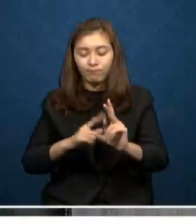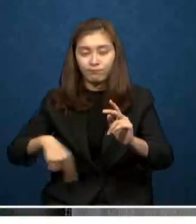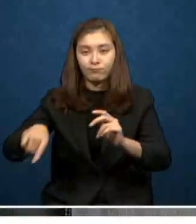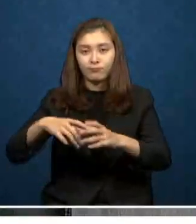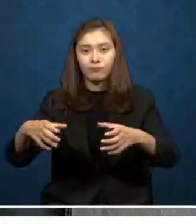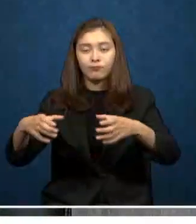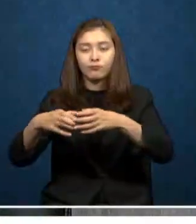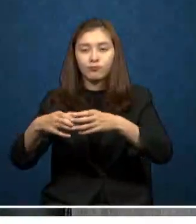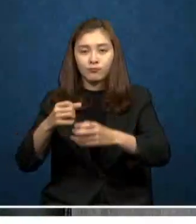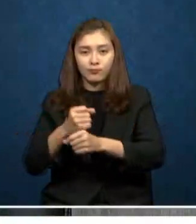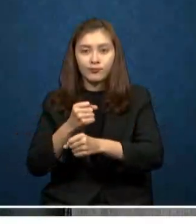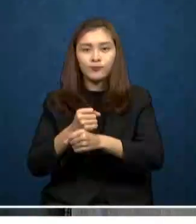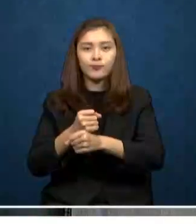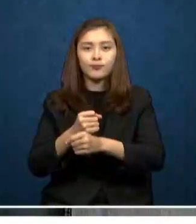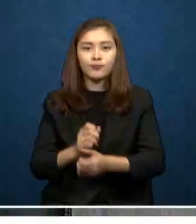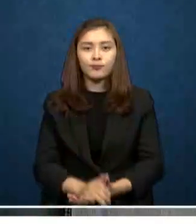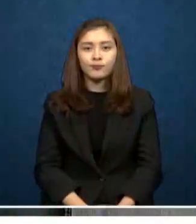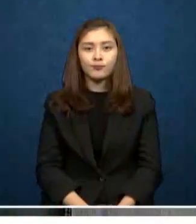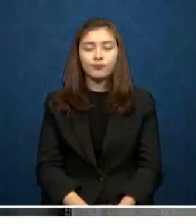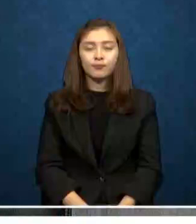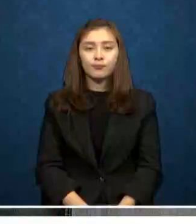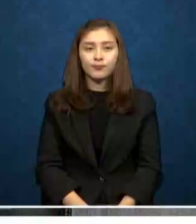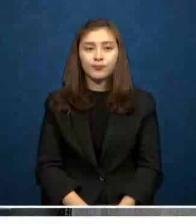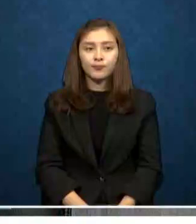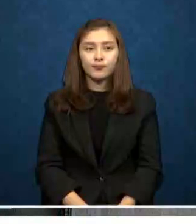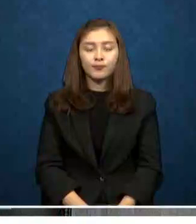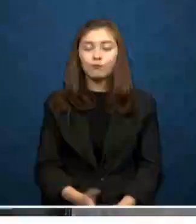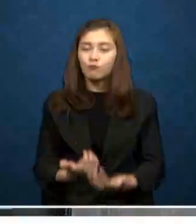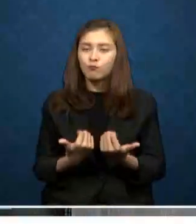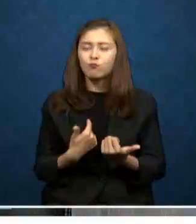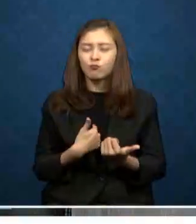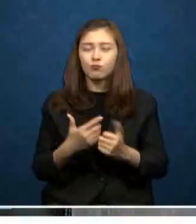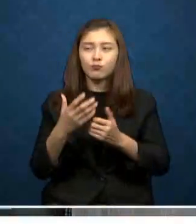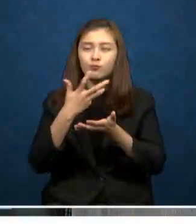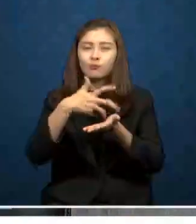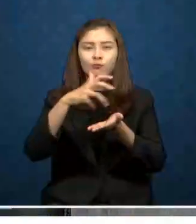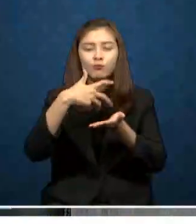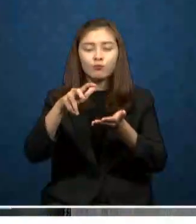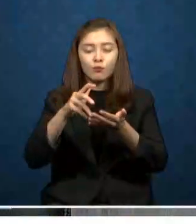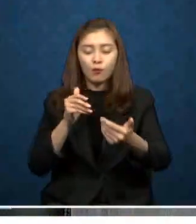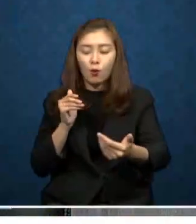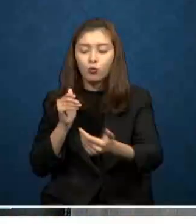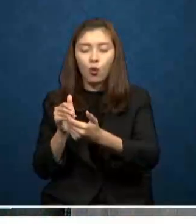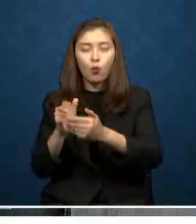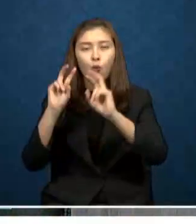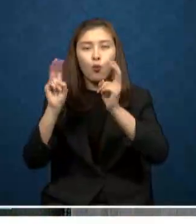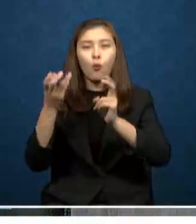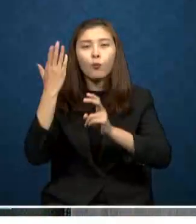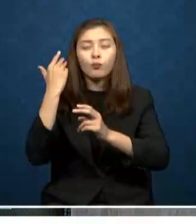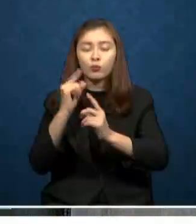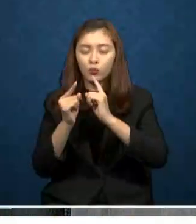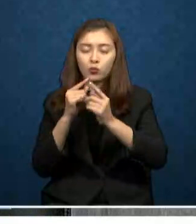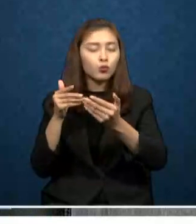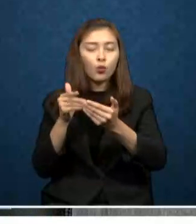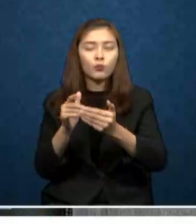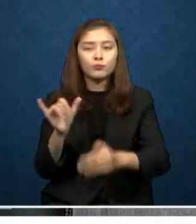ไม่ค่อยตรงกับการทำงานของคณะเท่าไหร่คือผมอยากจะพูดเรื่องทรัพย์สินทางปัญญาด้านลิ